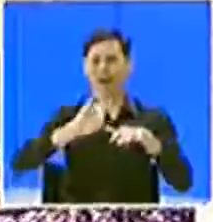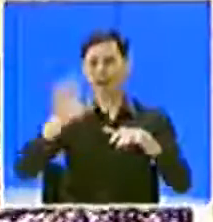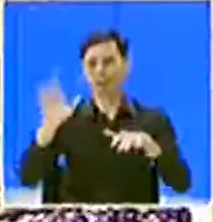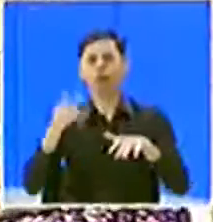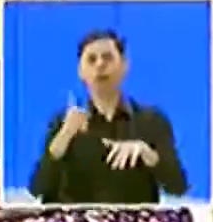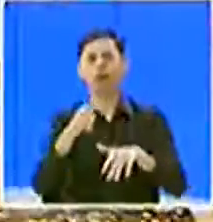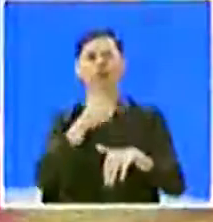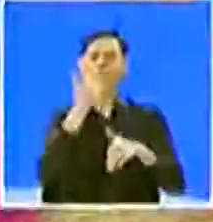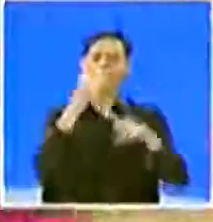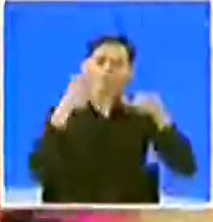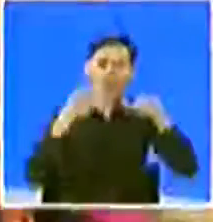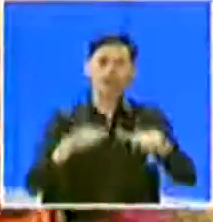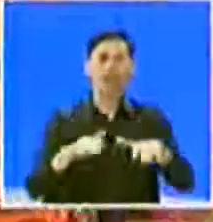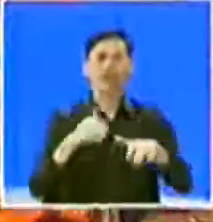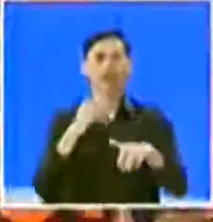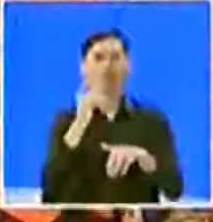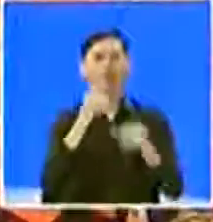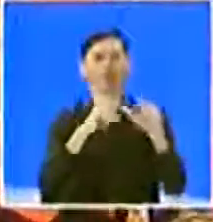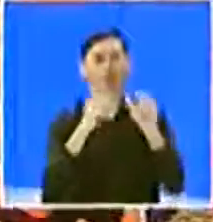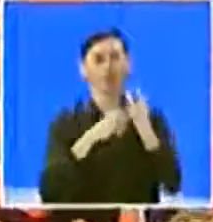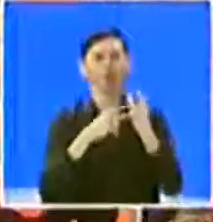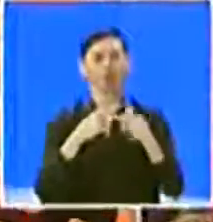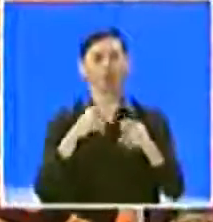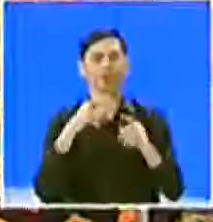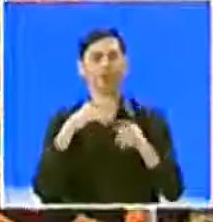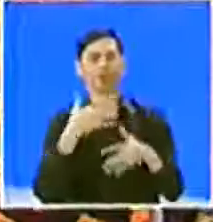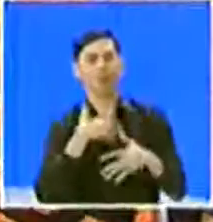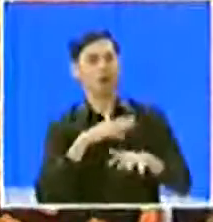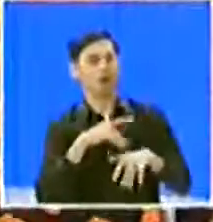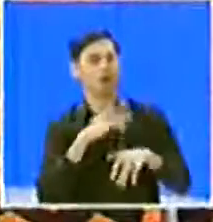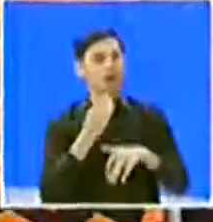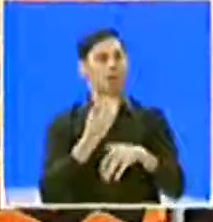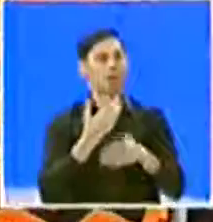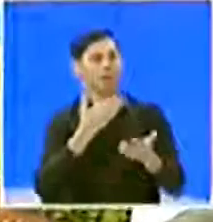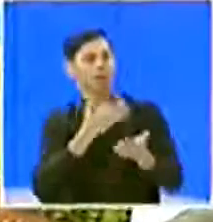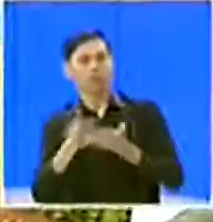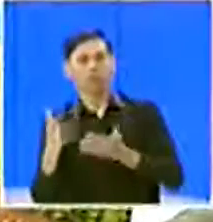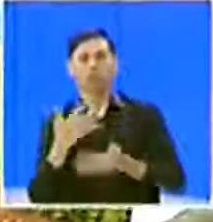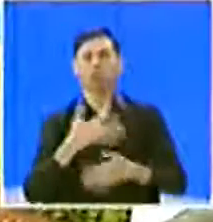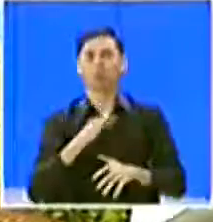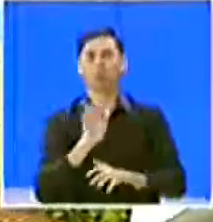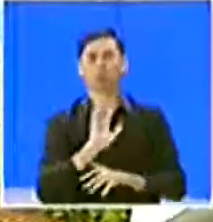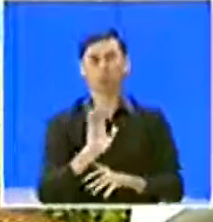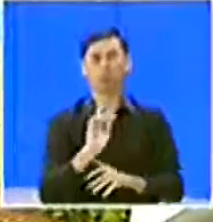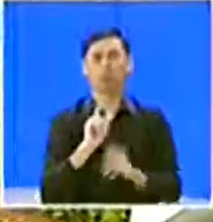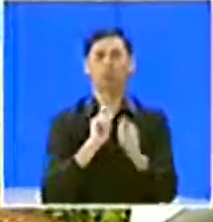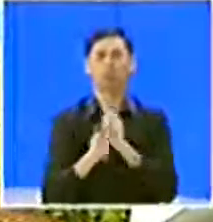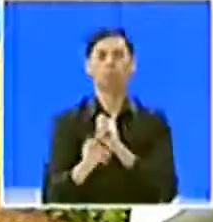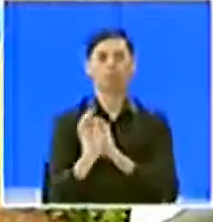mereka bisa terus tinggal di rusun tanpa khawatir sewaktu-waktu akan diusir karena menunggak sewa.